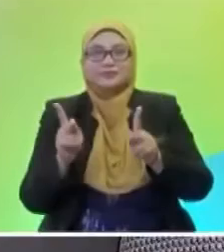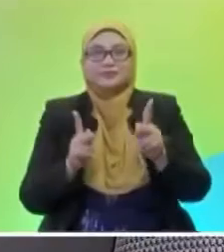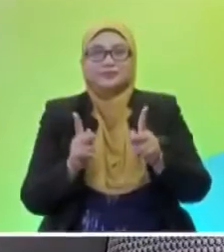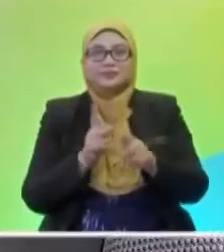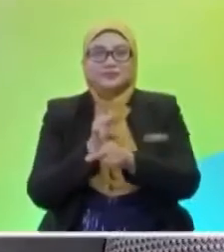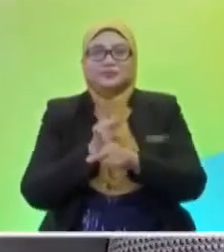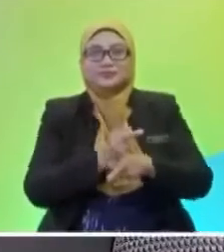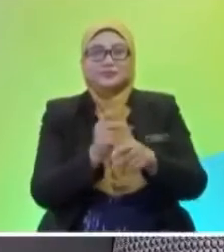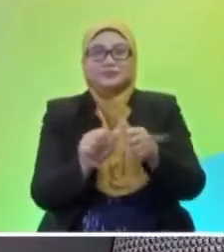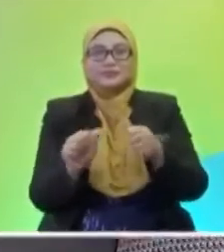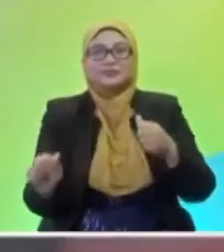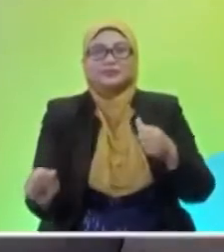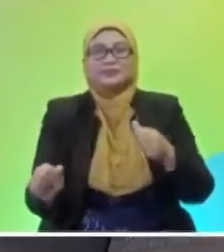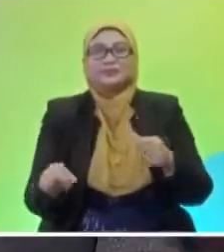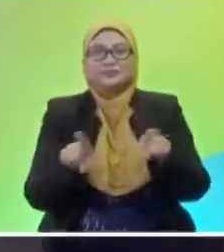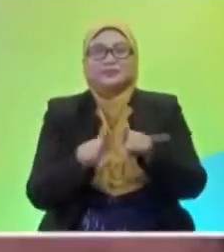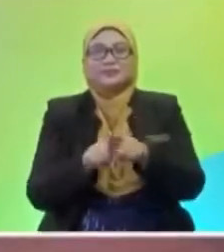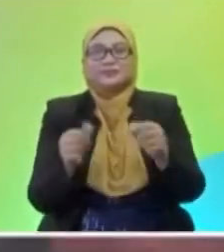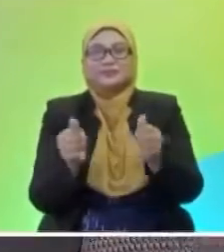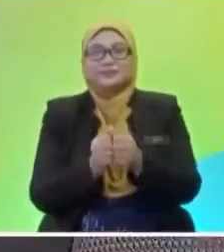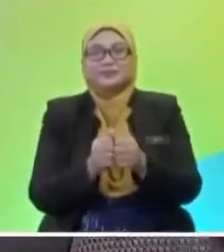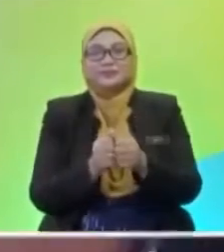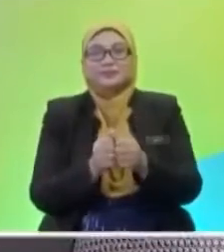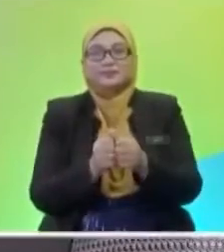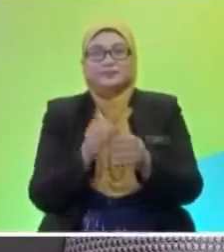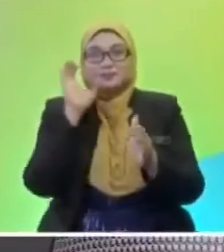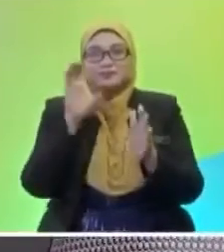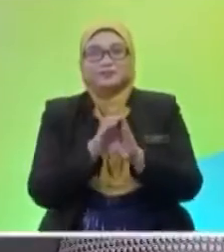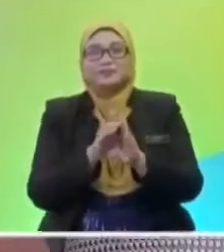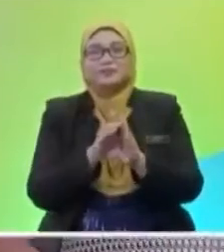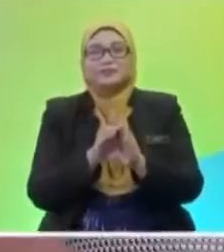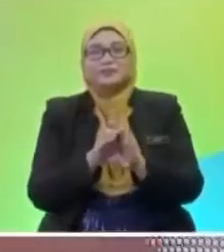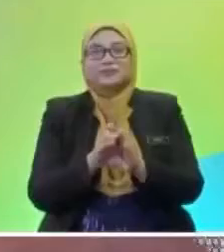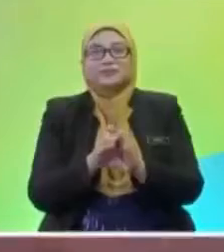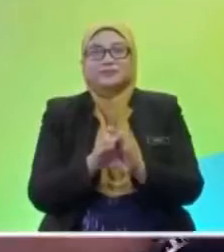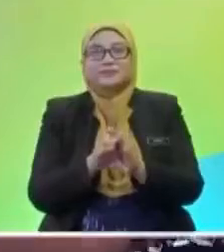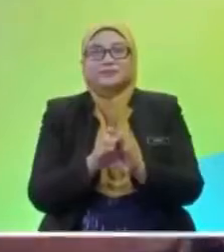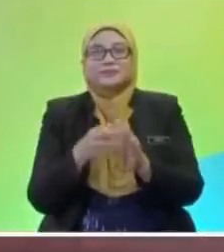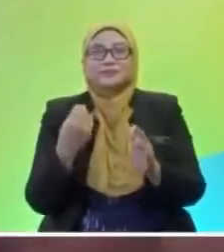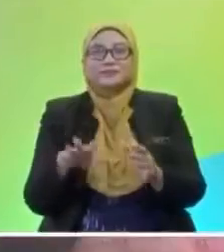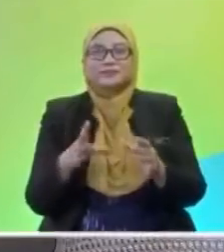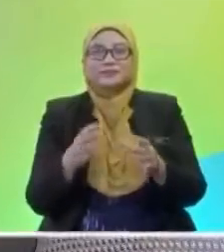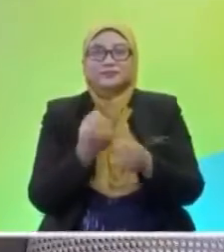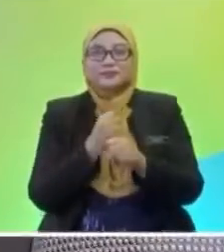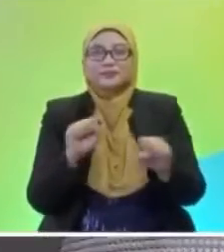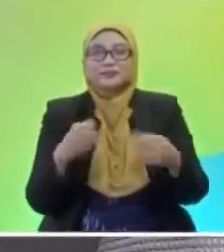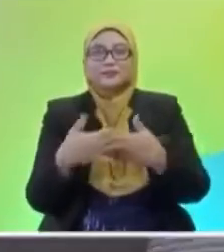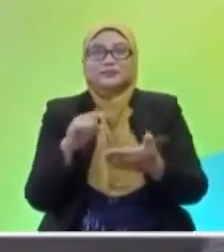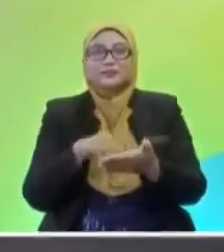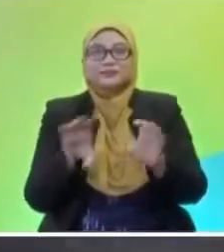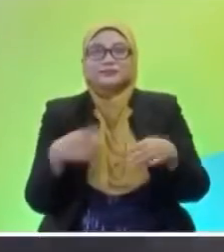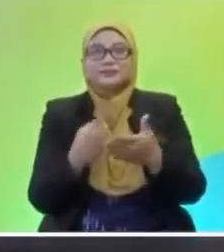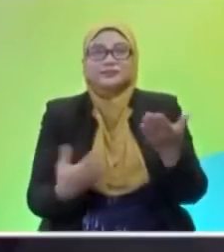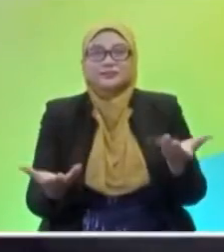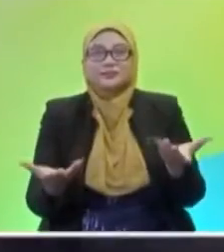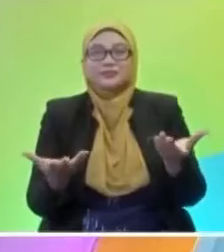kita. Ya, betul. Jadi kat sini kita dah ada kita punya ni. Kita tinggal buat apa je ni Syafiqah selepas ni? Perlu buat dia